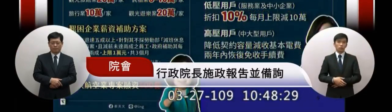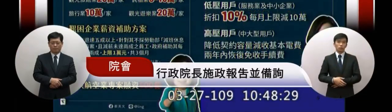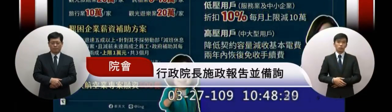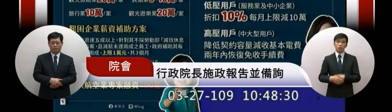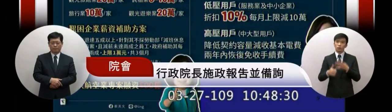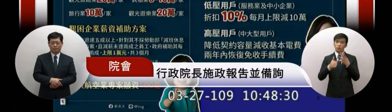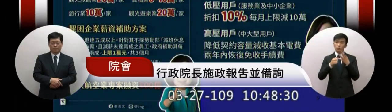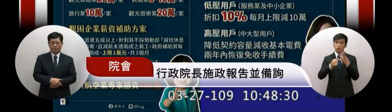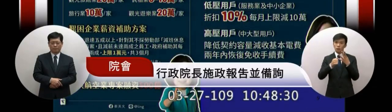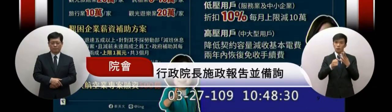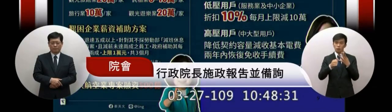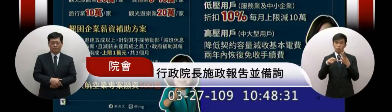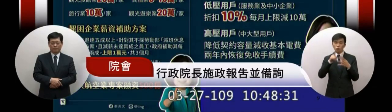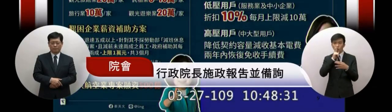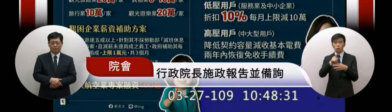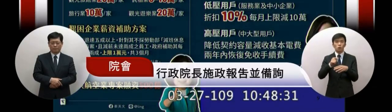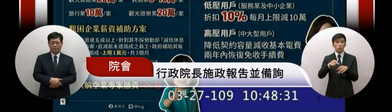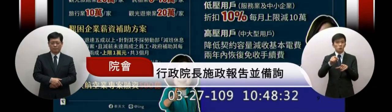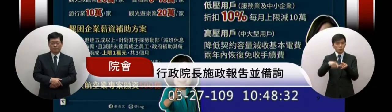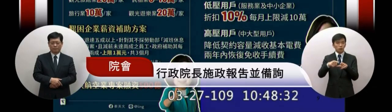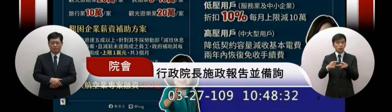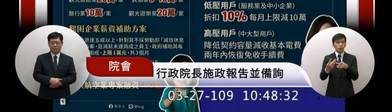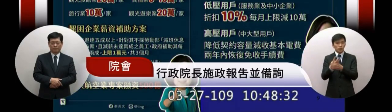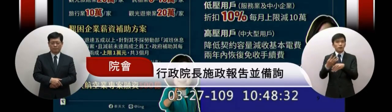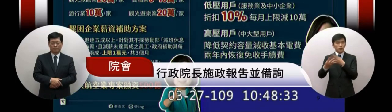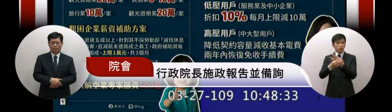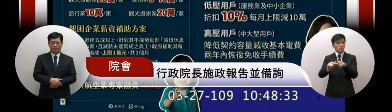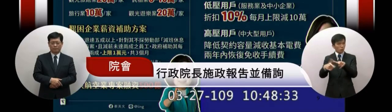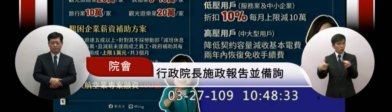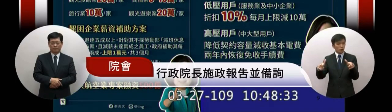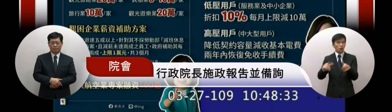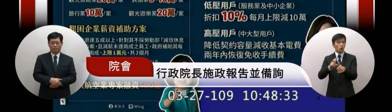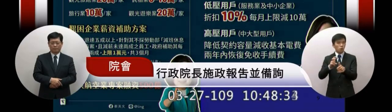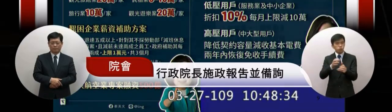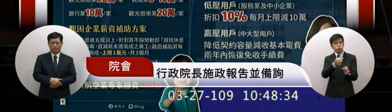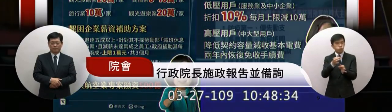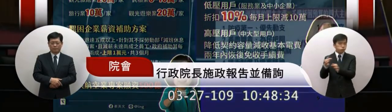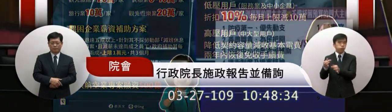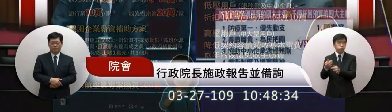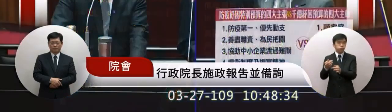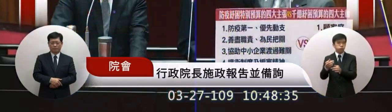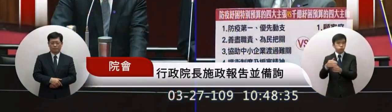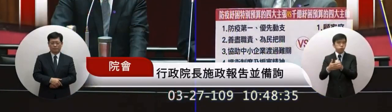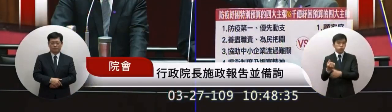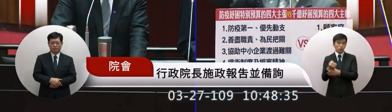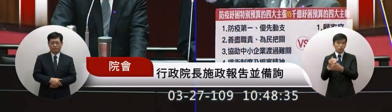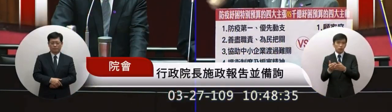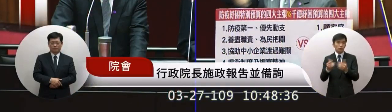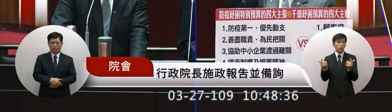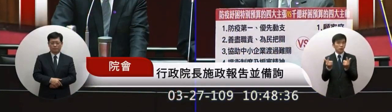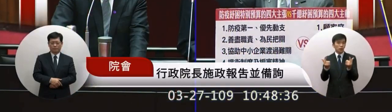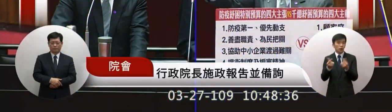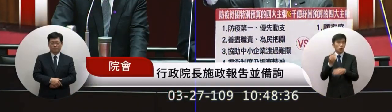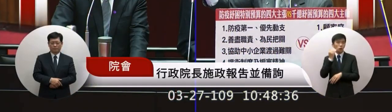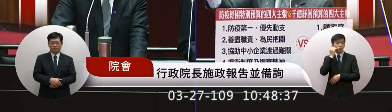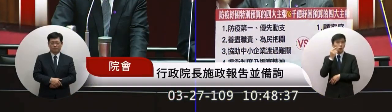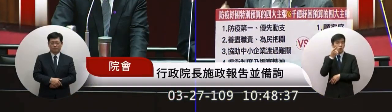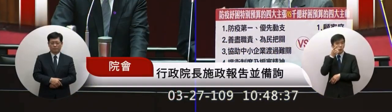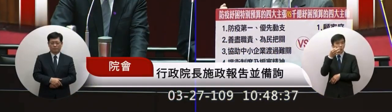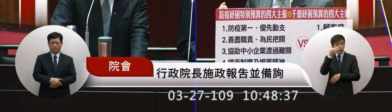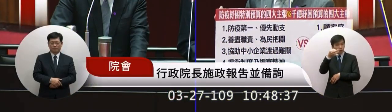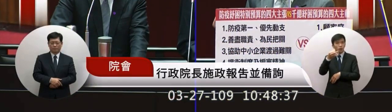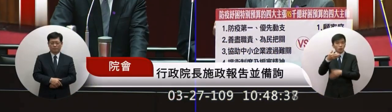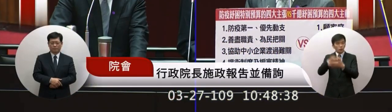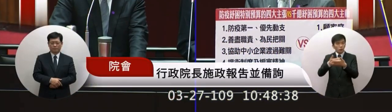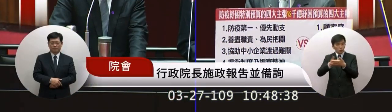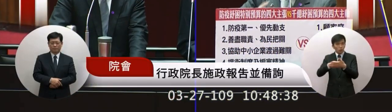讲的就是顾产业嘛。这个顾产业的当中，吼、哦，无薪假要安怎来变通？然后咱的水电要安怎来